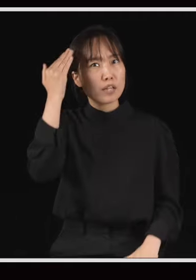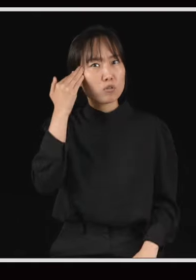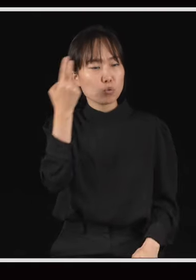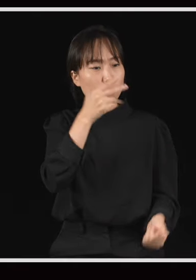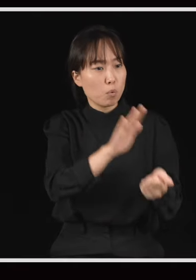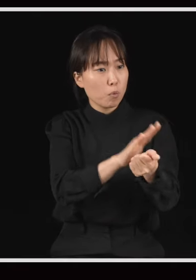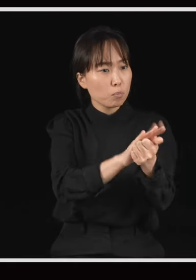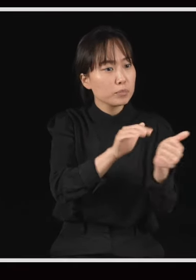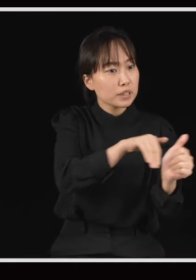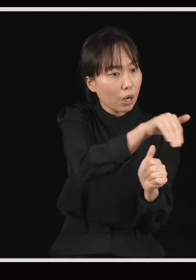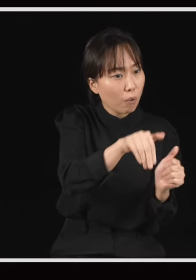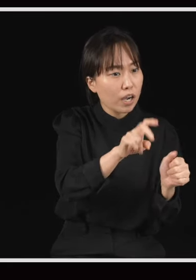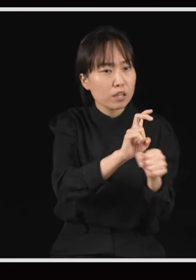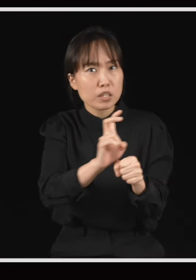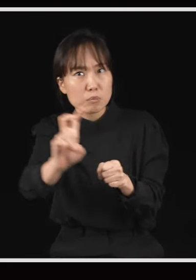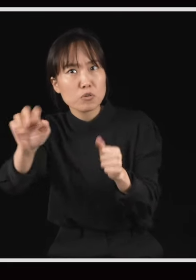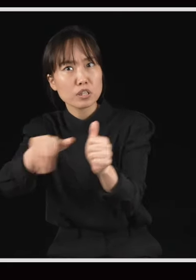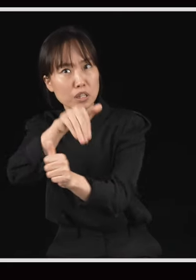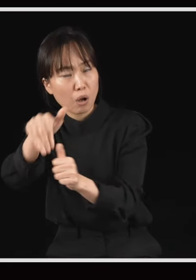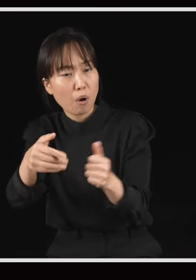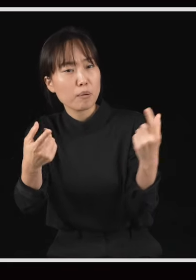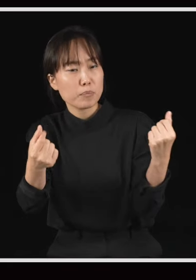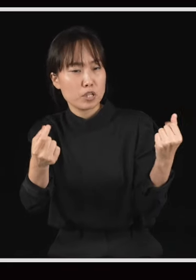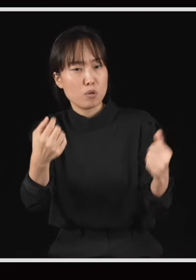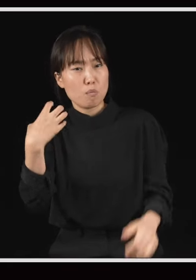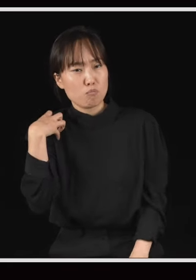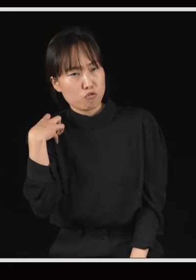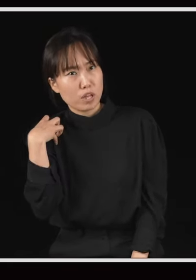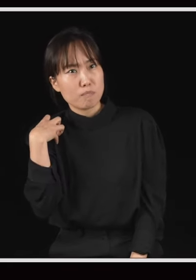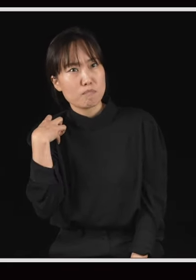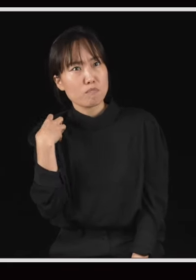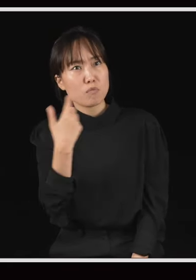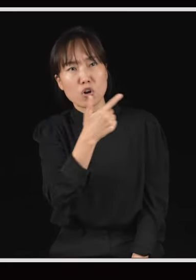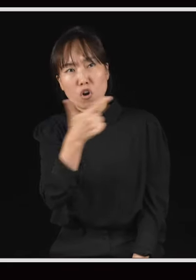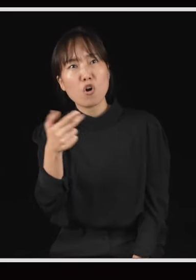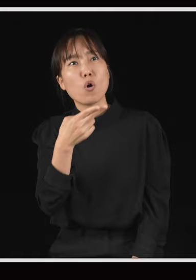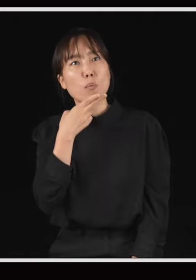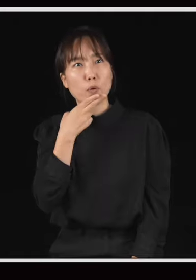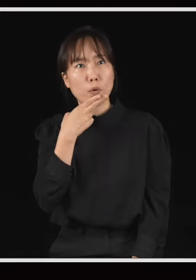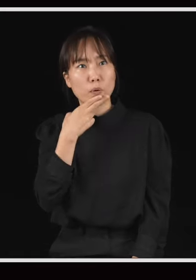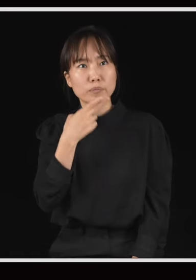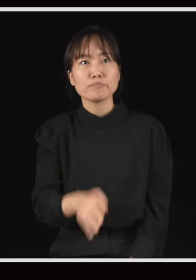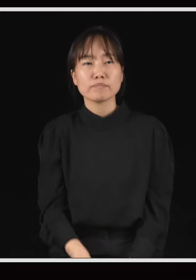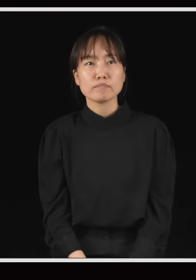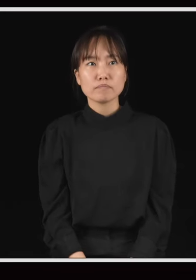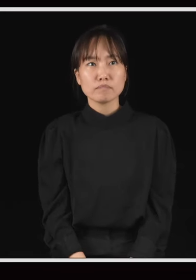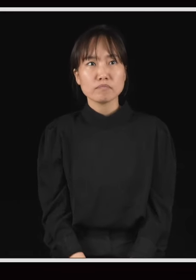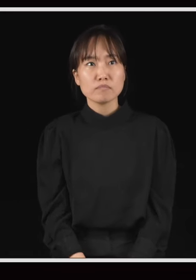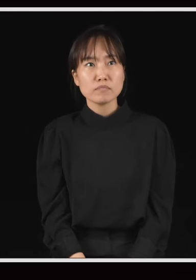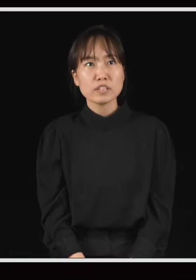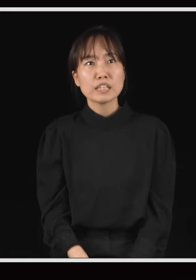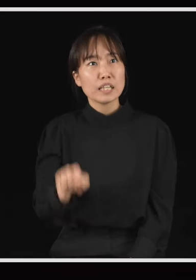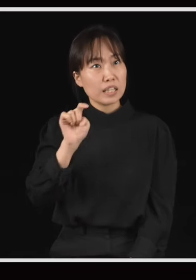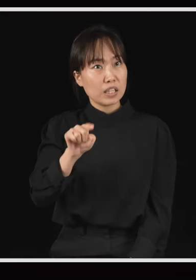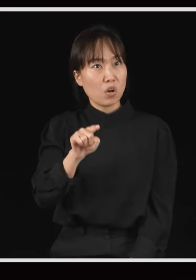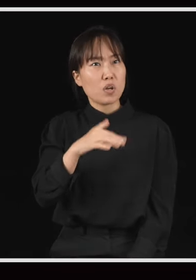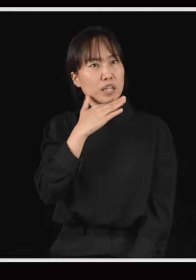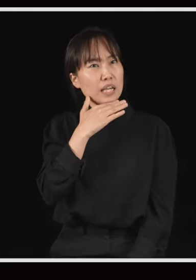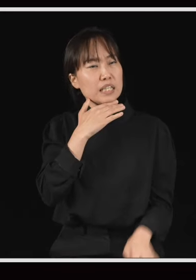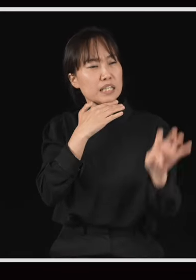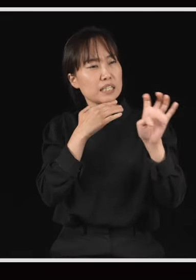20년이 지나도 피크가 되어도 돌봄 부담은 실질적으로 별로 증가하지 않는 거죠. 근데 그거는 어떻게 보면 지금 여기 계시는